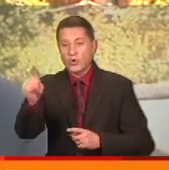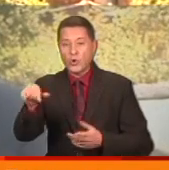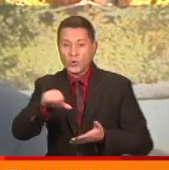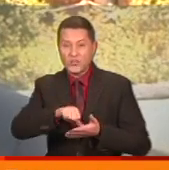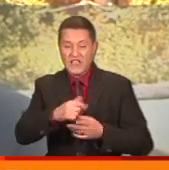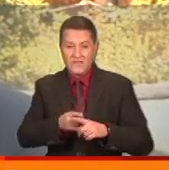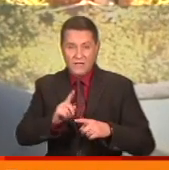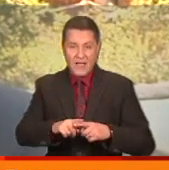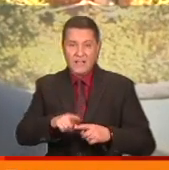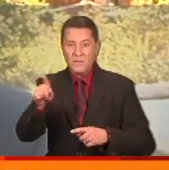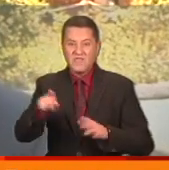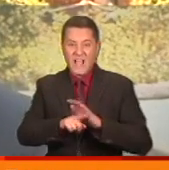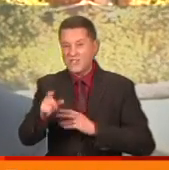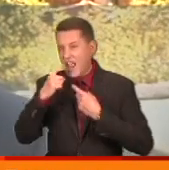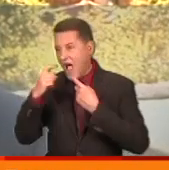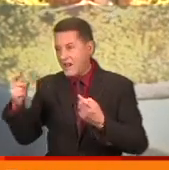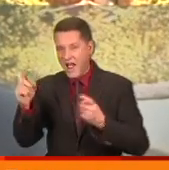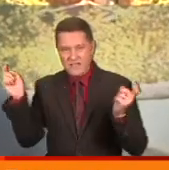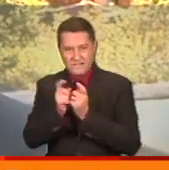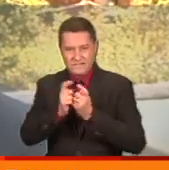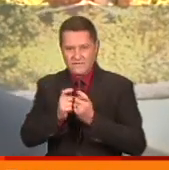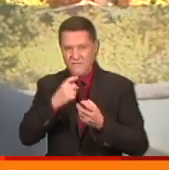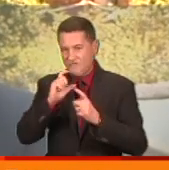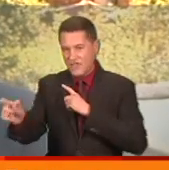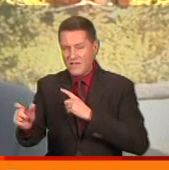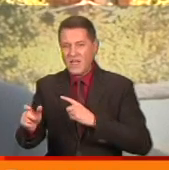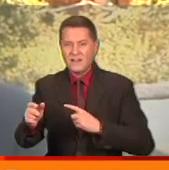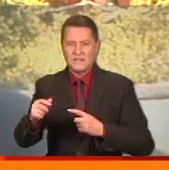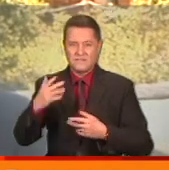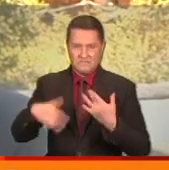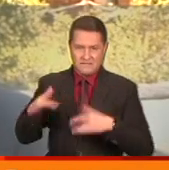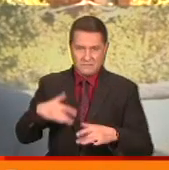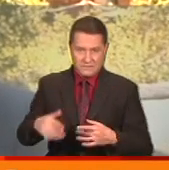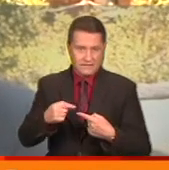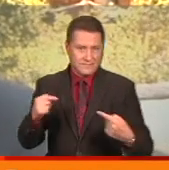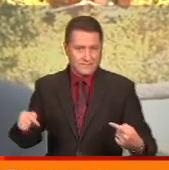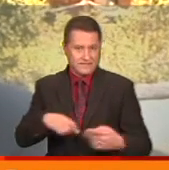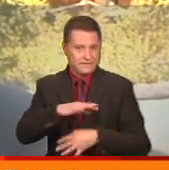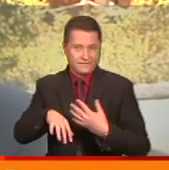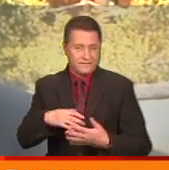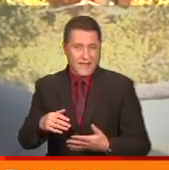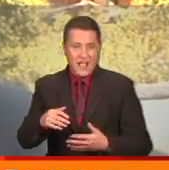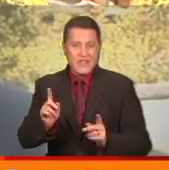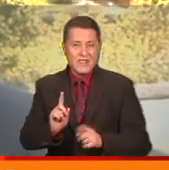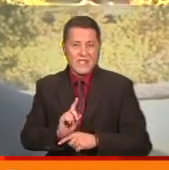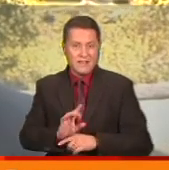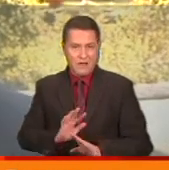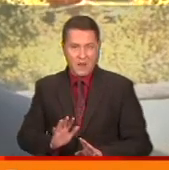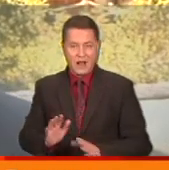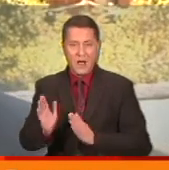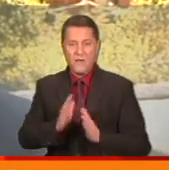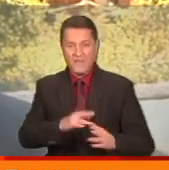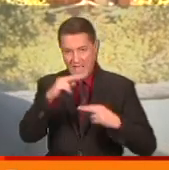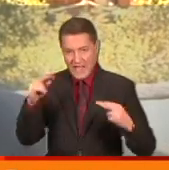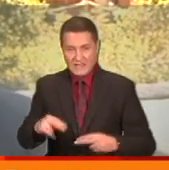в этом, и тот начал ему орать в ответ, говорит, что ты что, я это, я то, я сё, там и так далее. То есть, ну, такое неадекватное поведение свидетеля, ну,